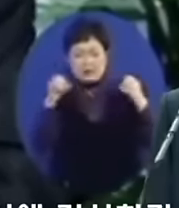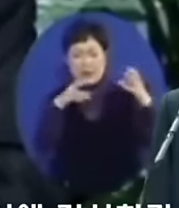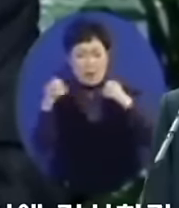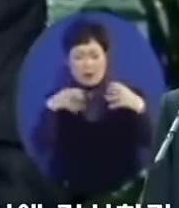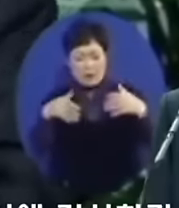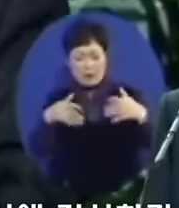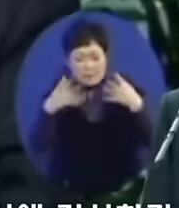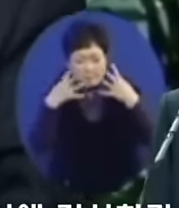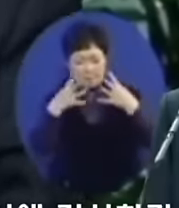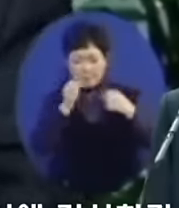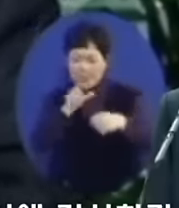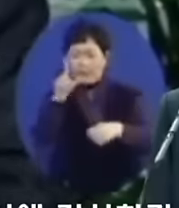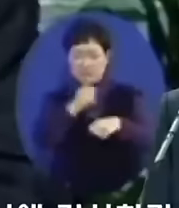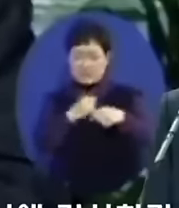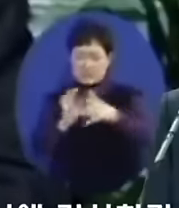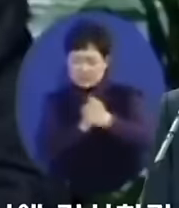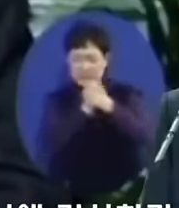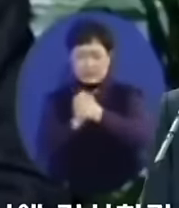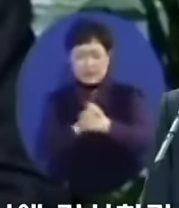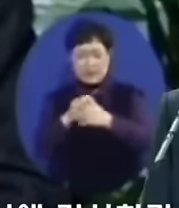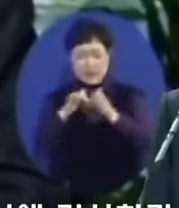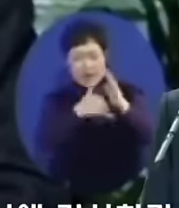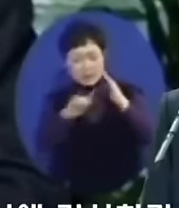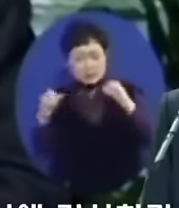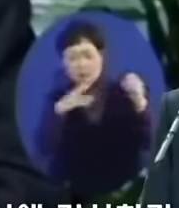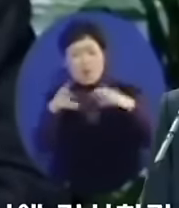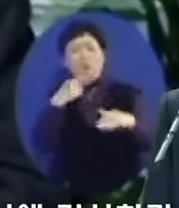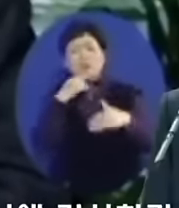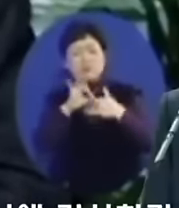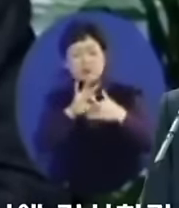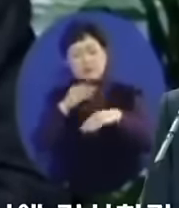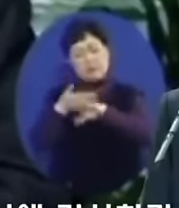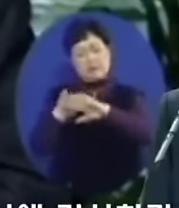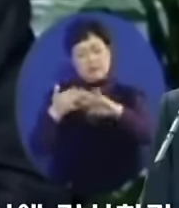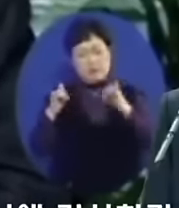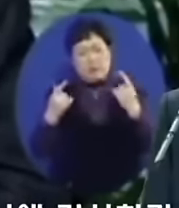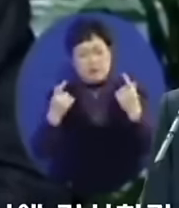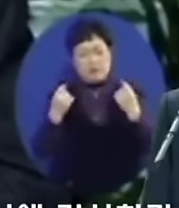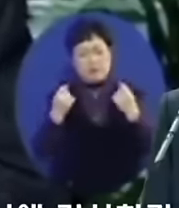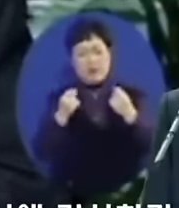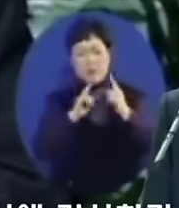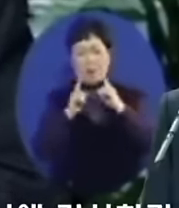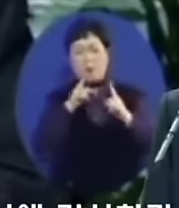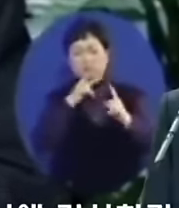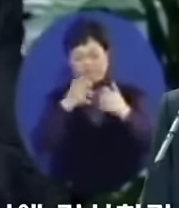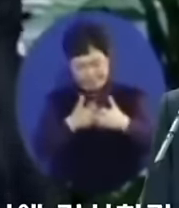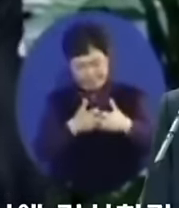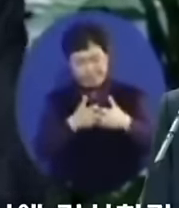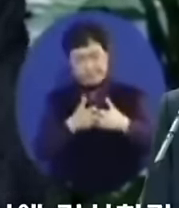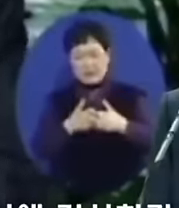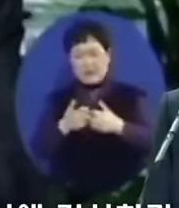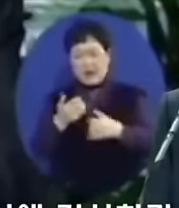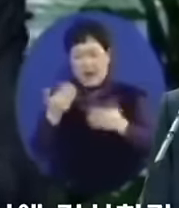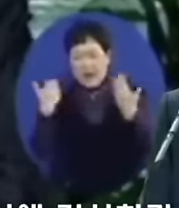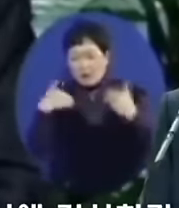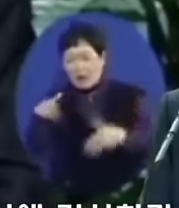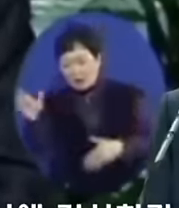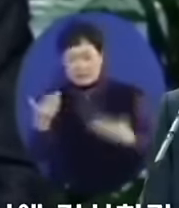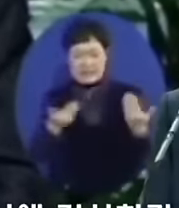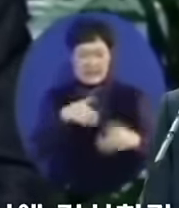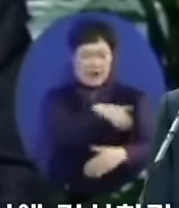친해지는 것입니다. 단 가족들도 대화 안 하면 남입니다. 아침에 일어나서 안 말 안 하고 밥 먹고 각각 학교 가고 직장에